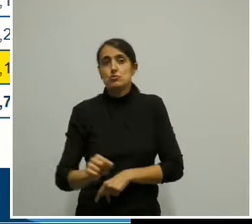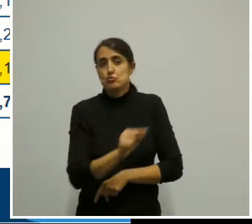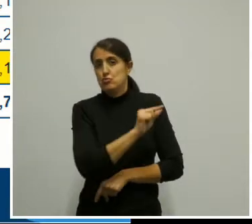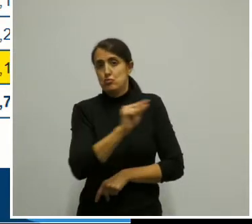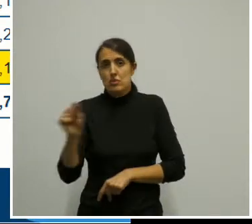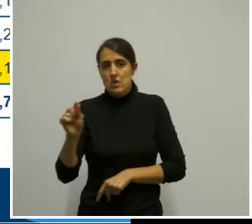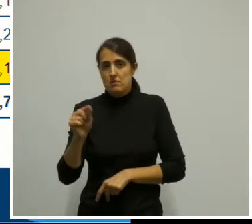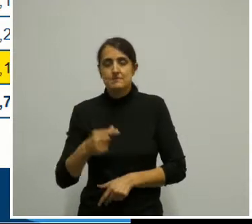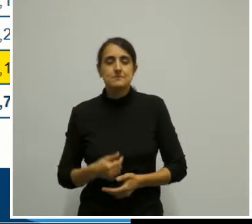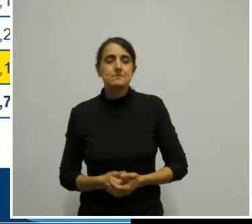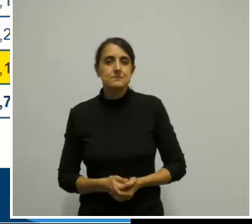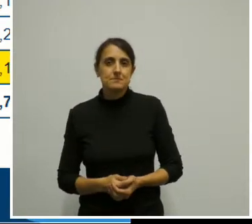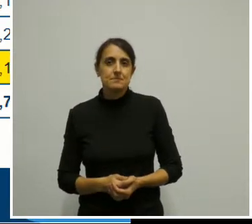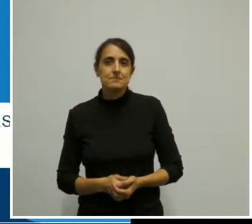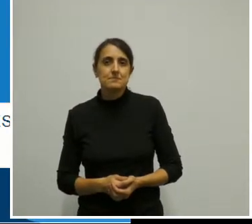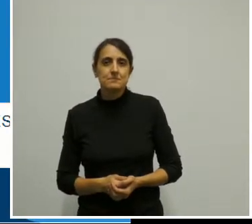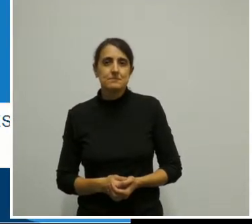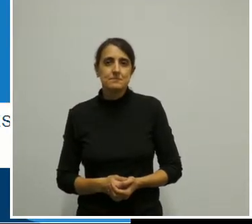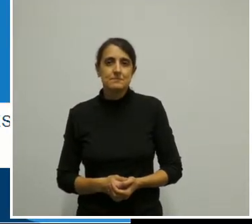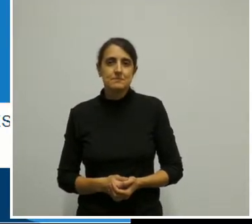d'acord?